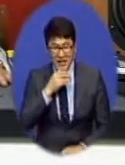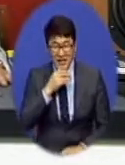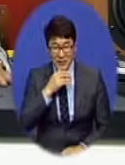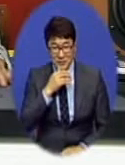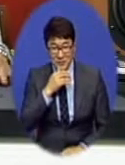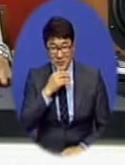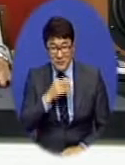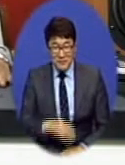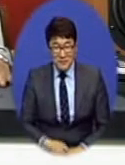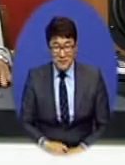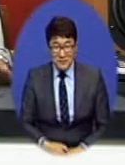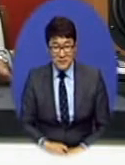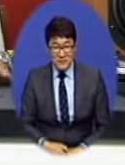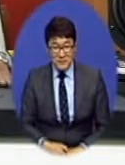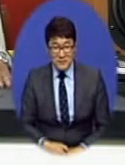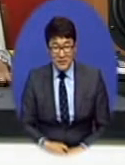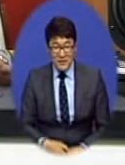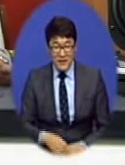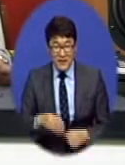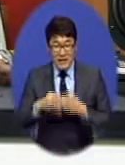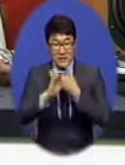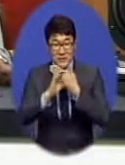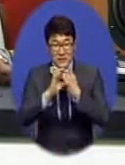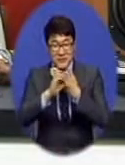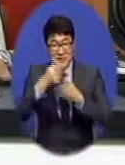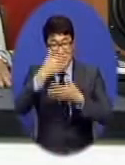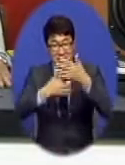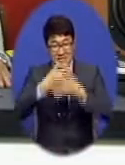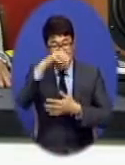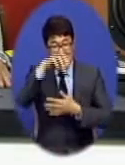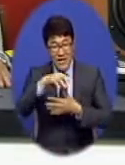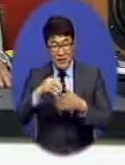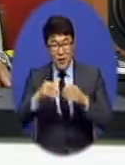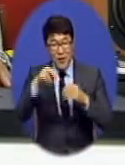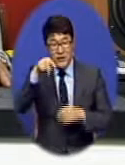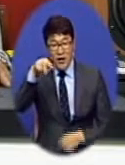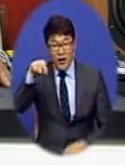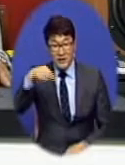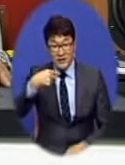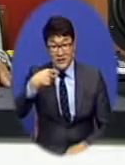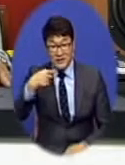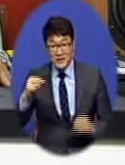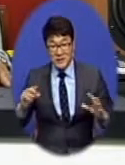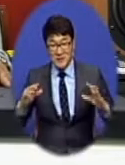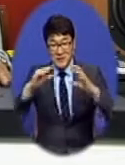가설극장 들어오면요. 예, 가설극장하고 이제 서커스단 같은 거. 네, 그런데 오면은 네. 뭐 몰래 나가죠.